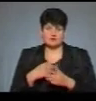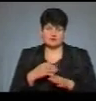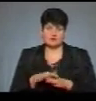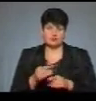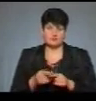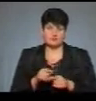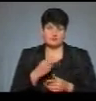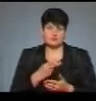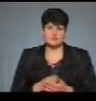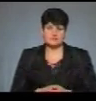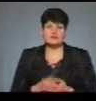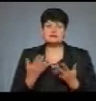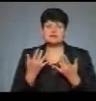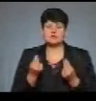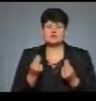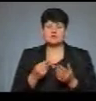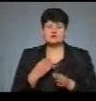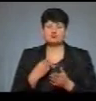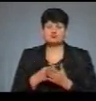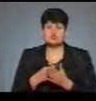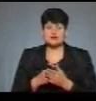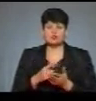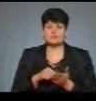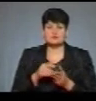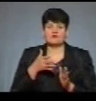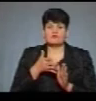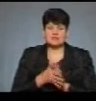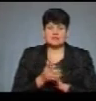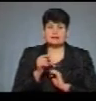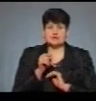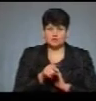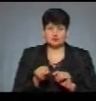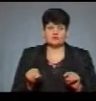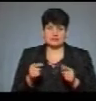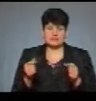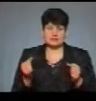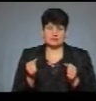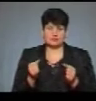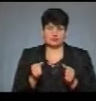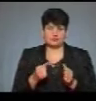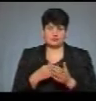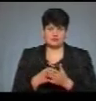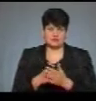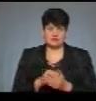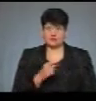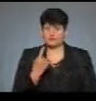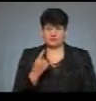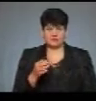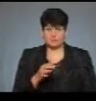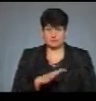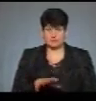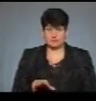показник. Скільки грошей з бюджету міста витратили для того, щоб створити зимове містечко? Ні копійки. Тобто